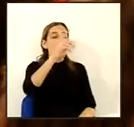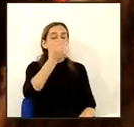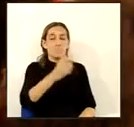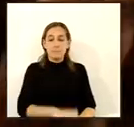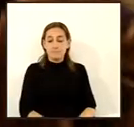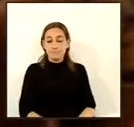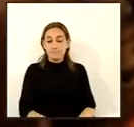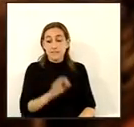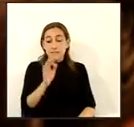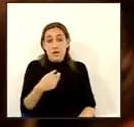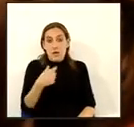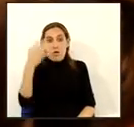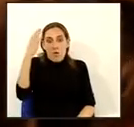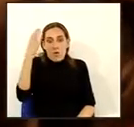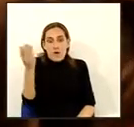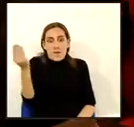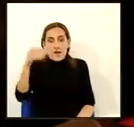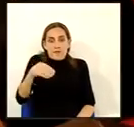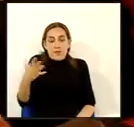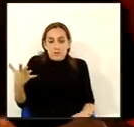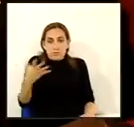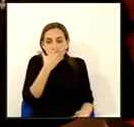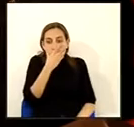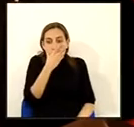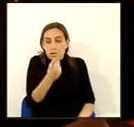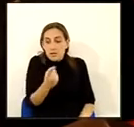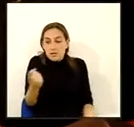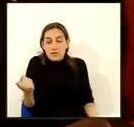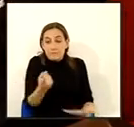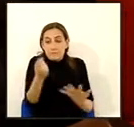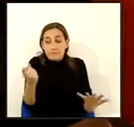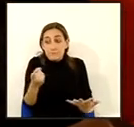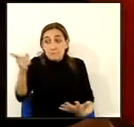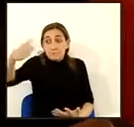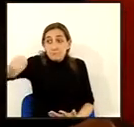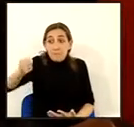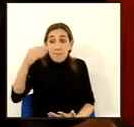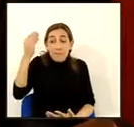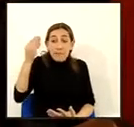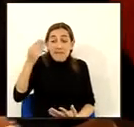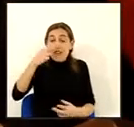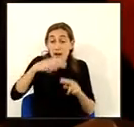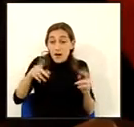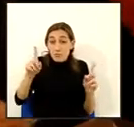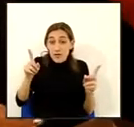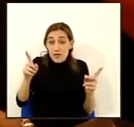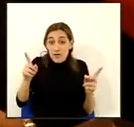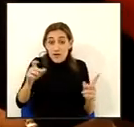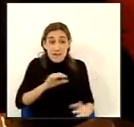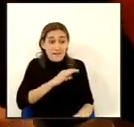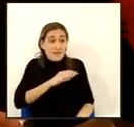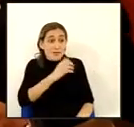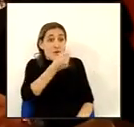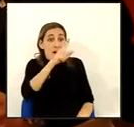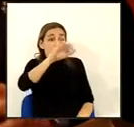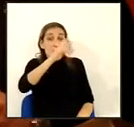Sí, no, tan sols dir que, francament, no sé de què s'extranyen, en tot cas ja m'ho dirà en privat, el senyor Alemany de les paraules que ha dit aquí.